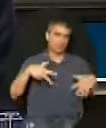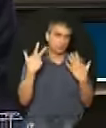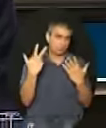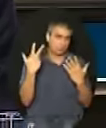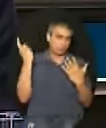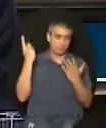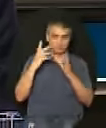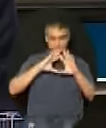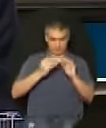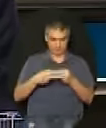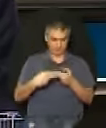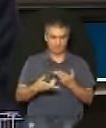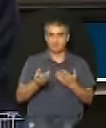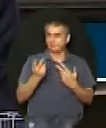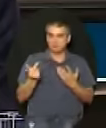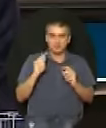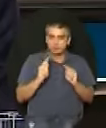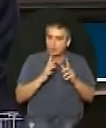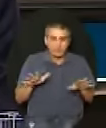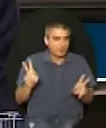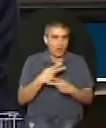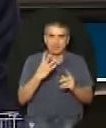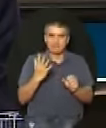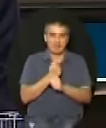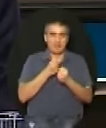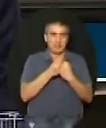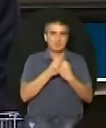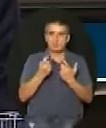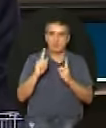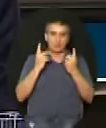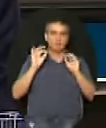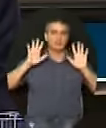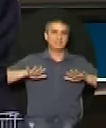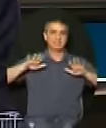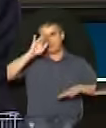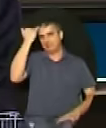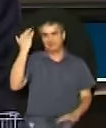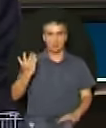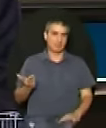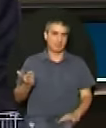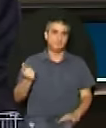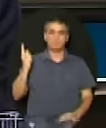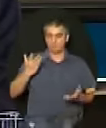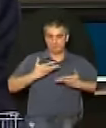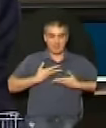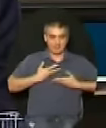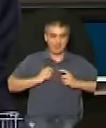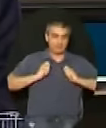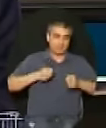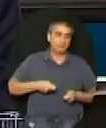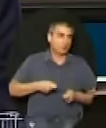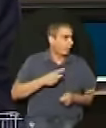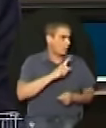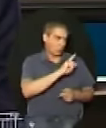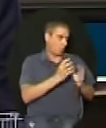הוא מסכם, ויש תופעה שהוא לא הצליח להתמודד איתה, זה תופעת האסלאם הקיצוני. הוא קיבל אותה בירושה. זהו,